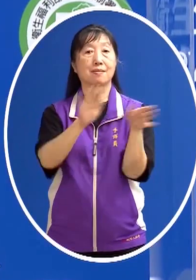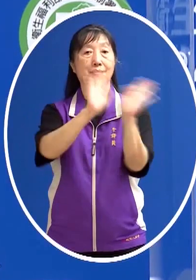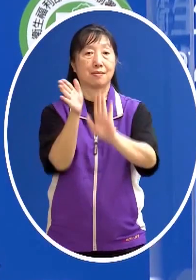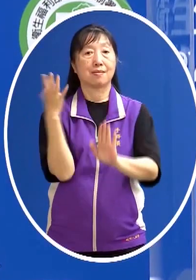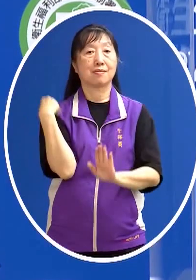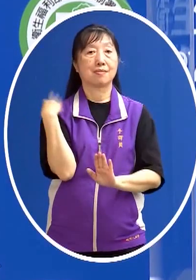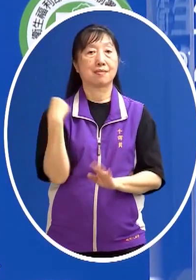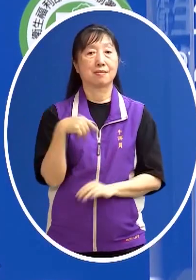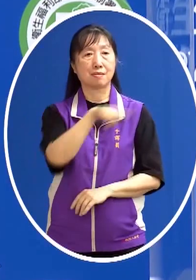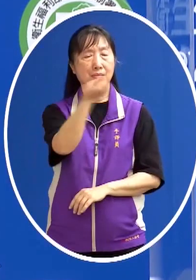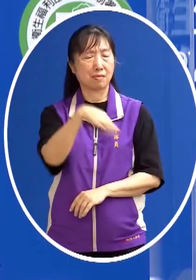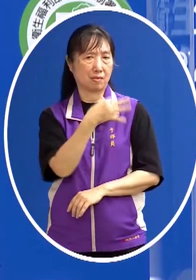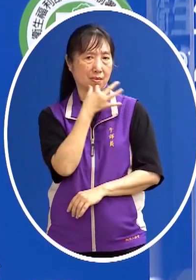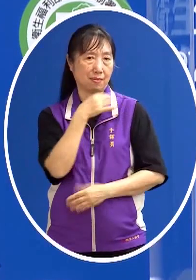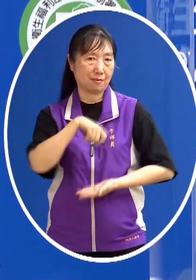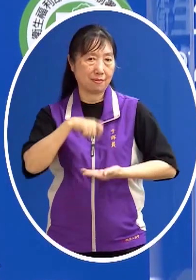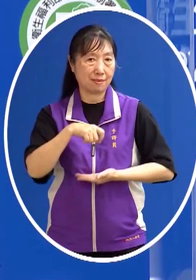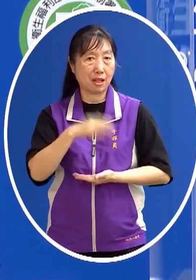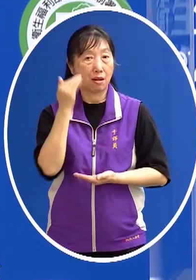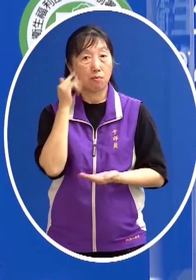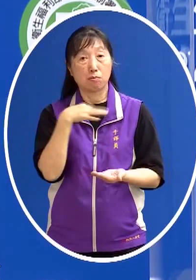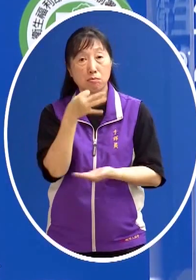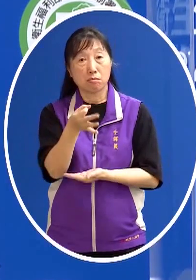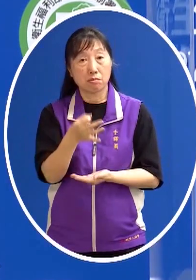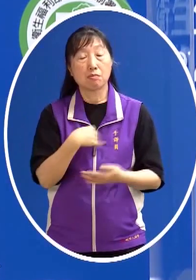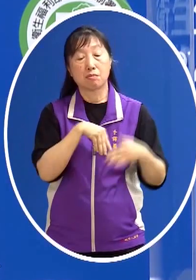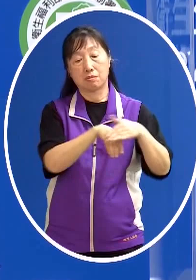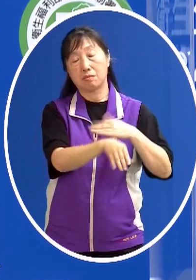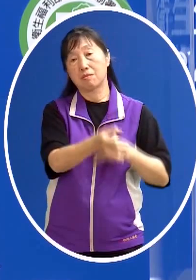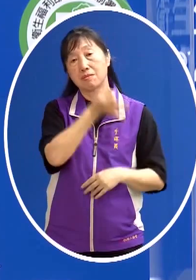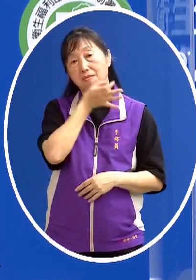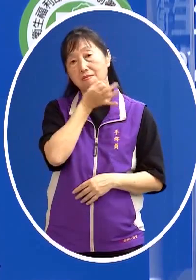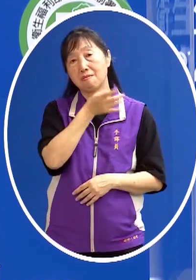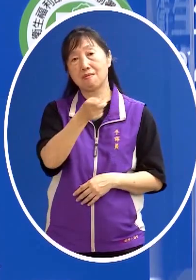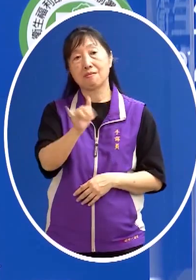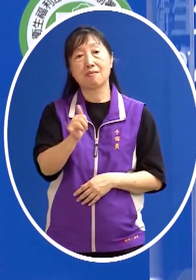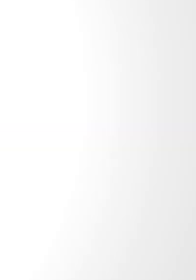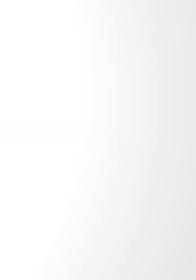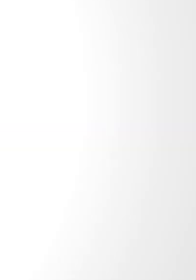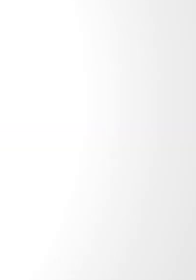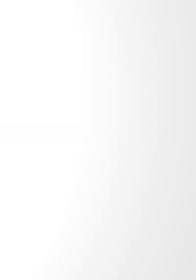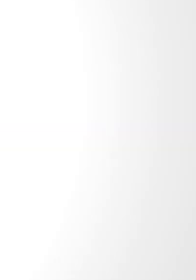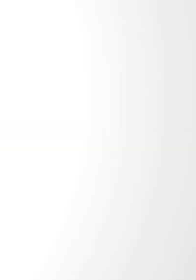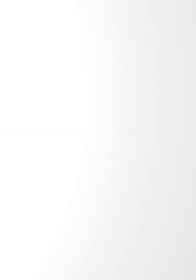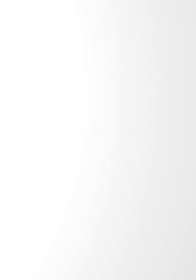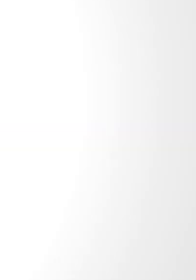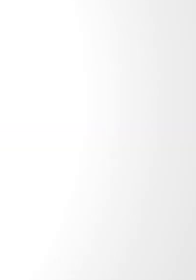大家担心说大量购买没有问题，我们库存量很够，好，大家尽量买。